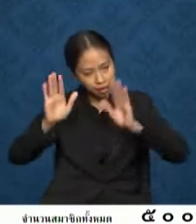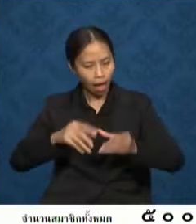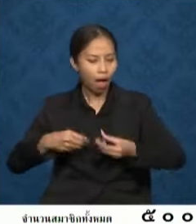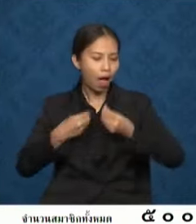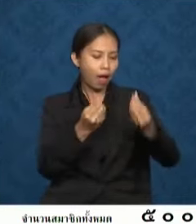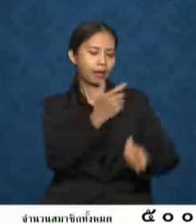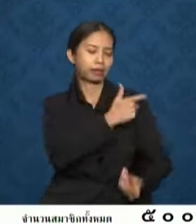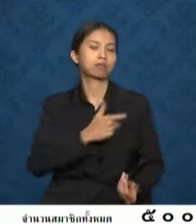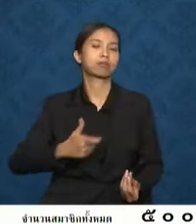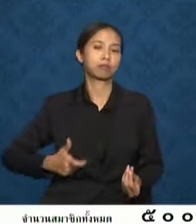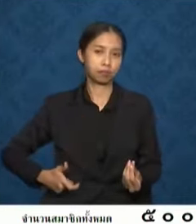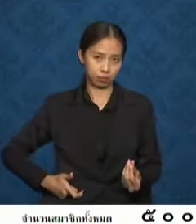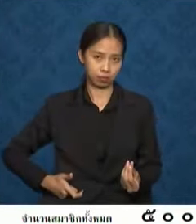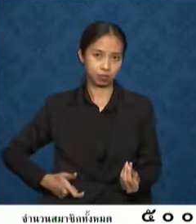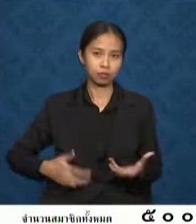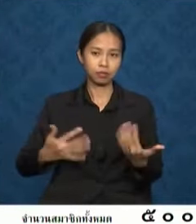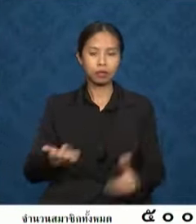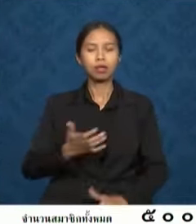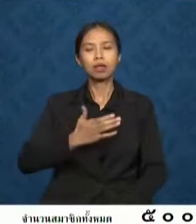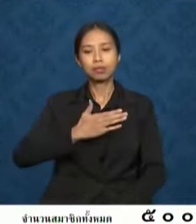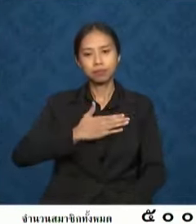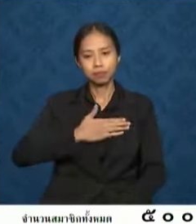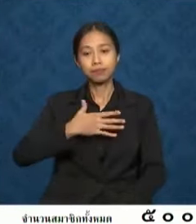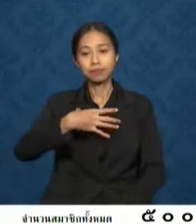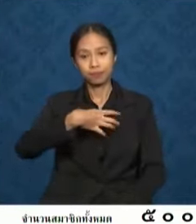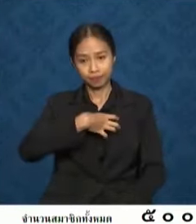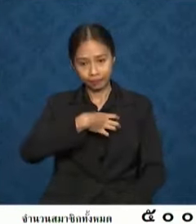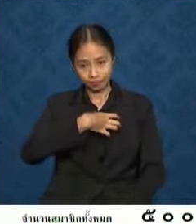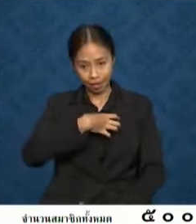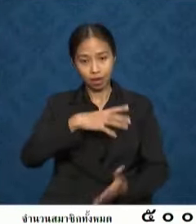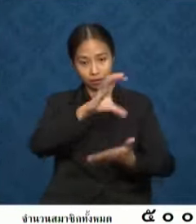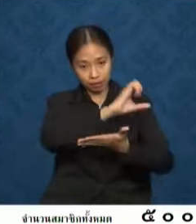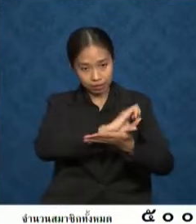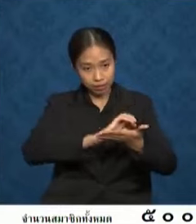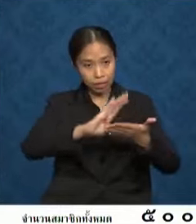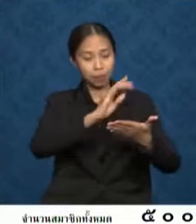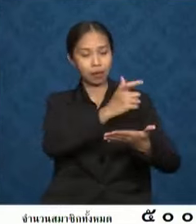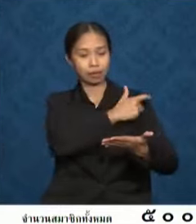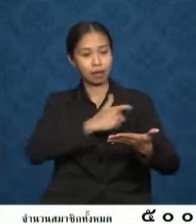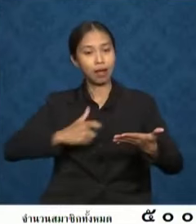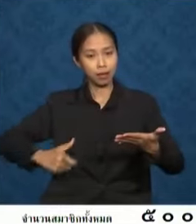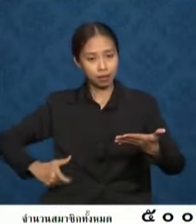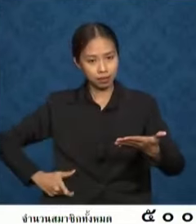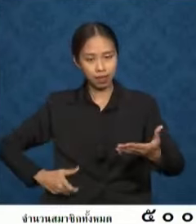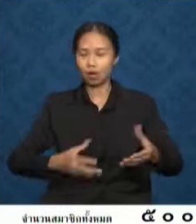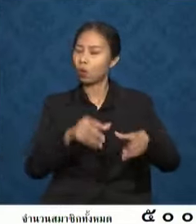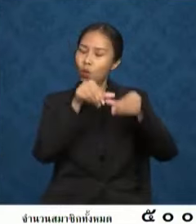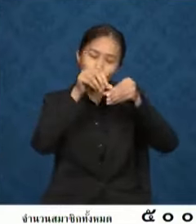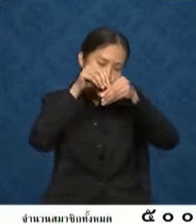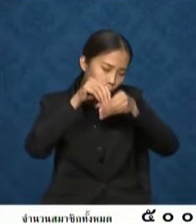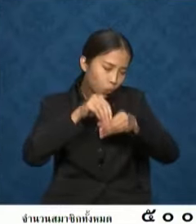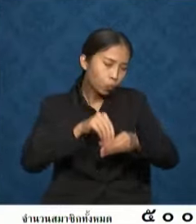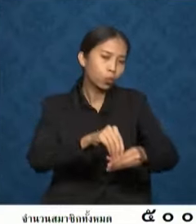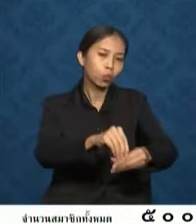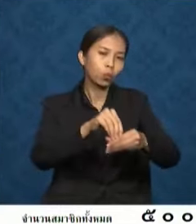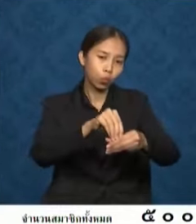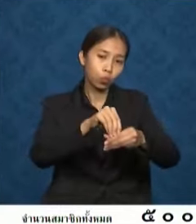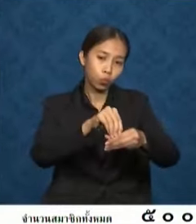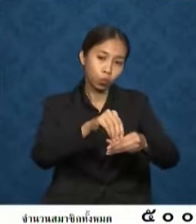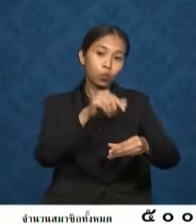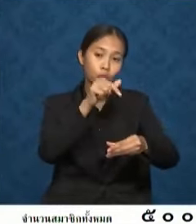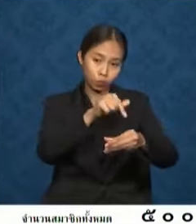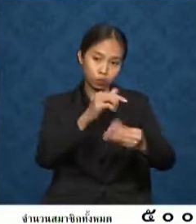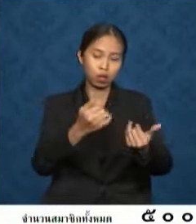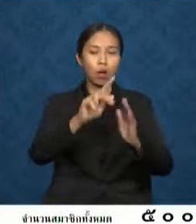พระมหากษัตริย์และประสงค์ที่จะให้สถาบันพระมหากษัตริย์ทรงสถิตสถาพรอยู่ภายใต้